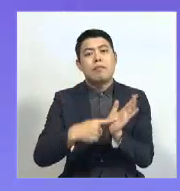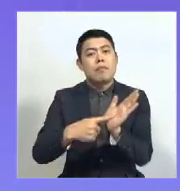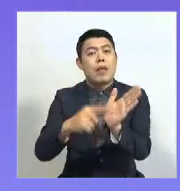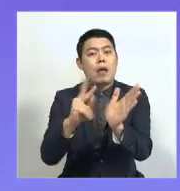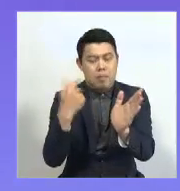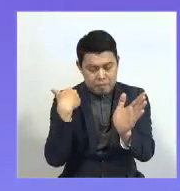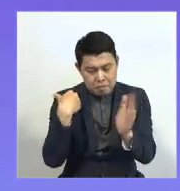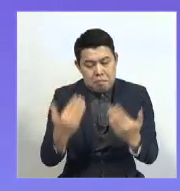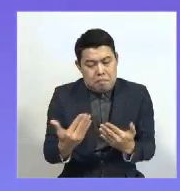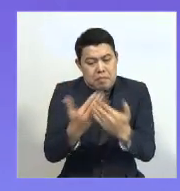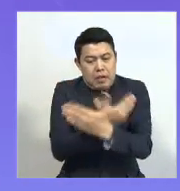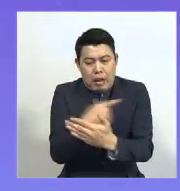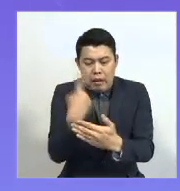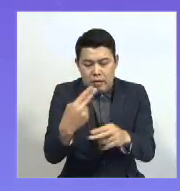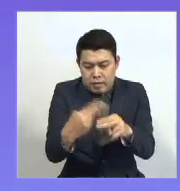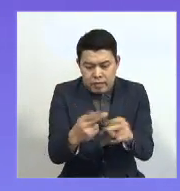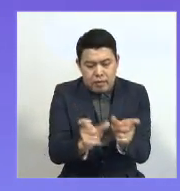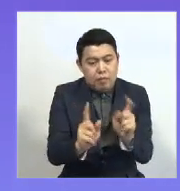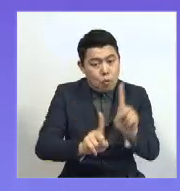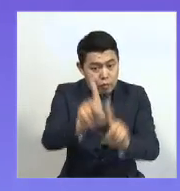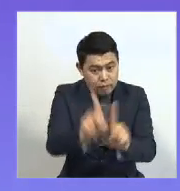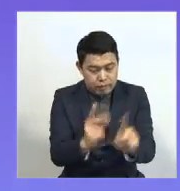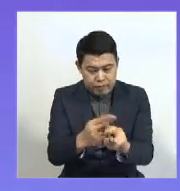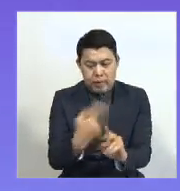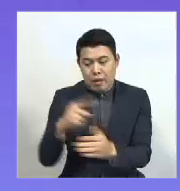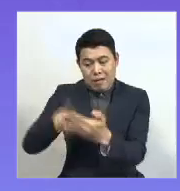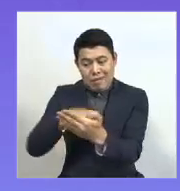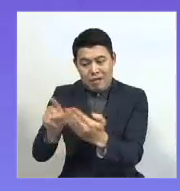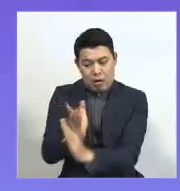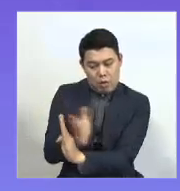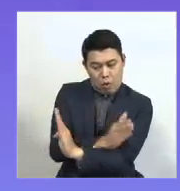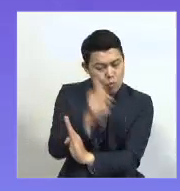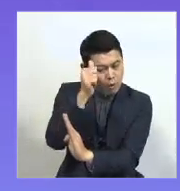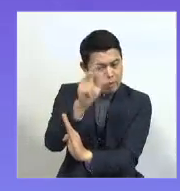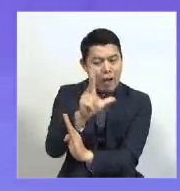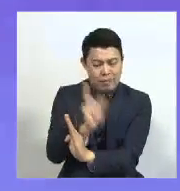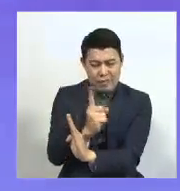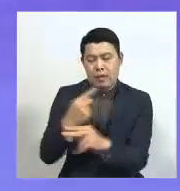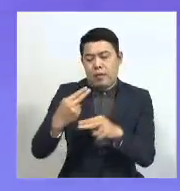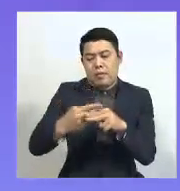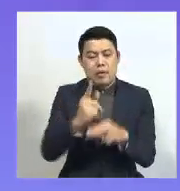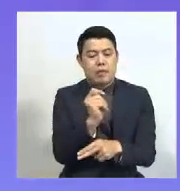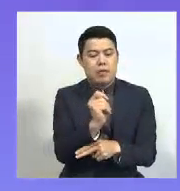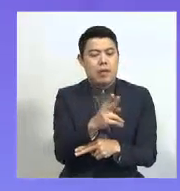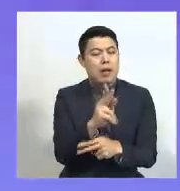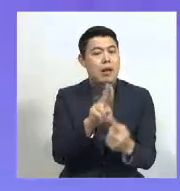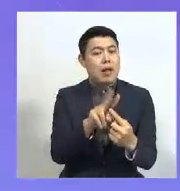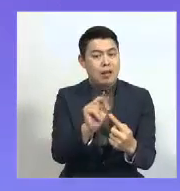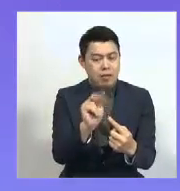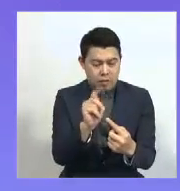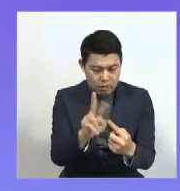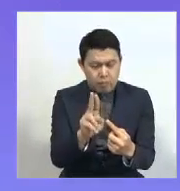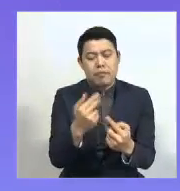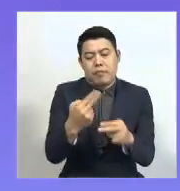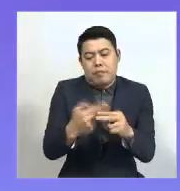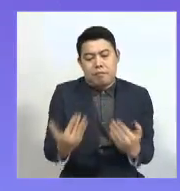าวบอกว่ามีการเปลี่ยนแปลงผู้ที่ถือครองหุ้นก่อนการเลือกตั้งเนี่ย3 วันด้วยกันนะคะจากเดิมเนี่ยเป็นชื่อของคุณธนาธรและคุณพัญญานะค